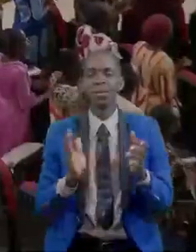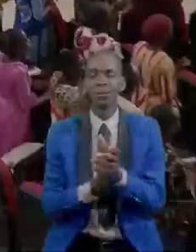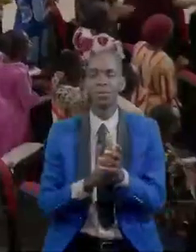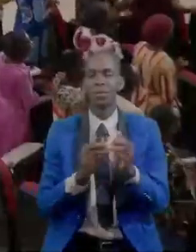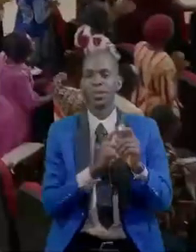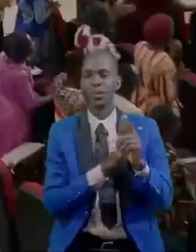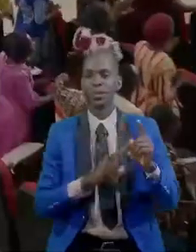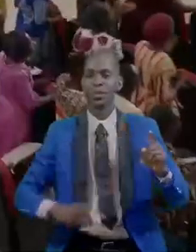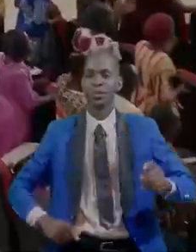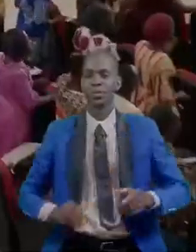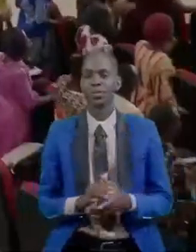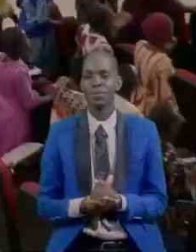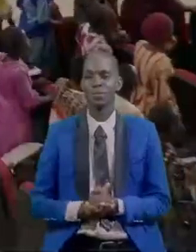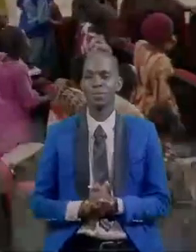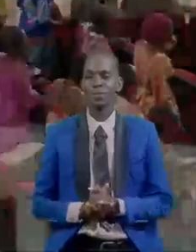Bora, Dieu.